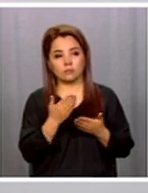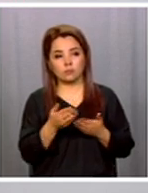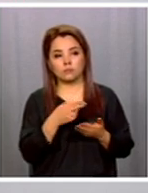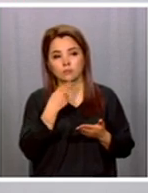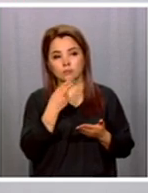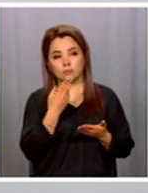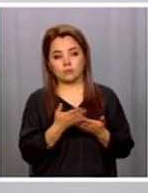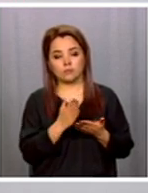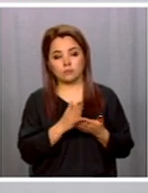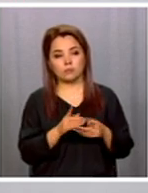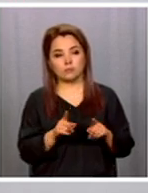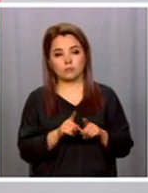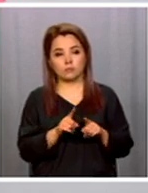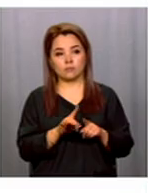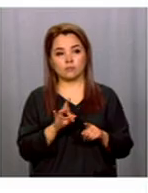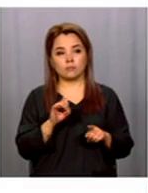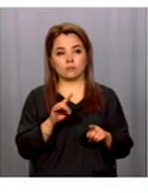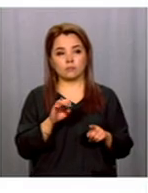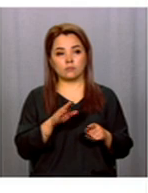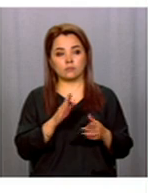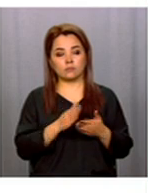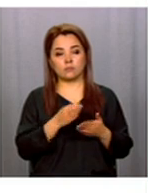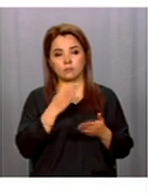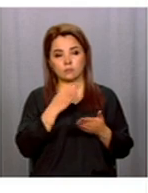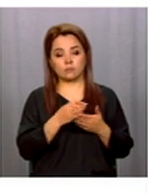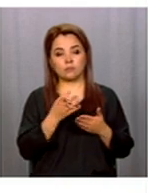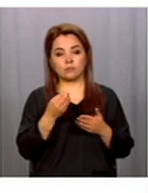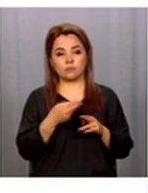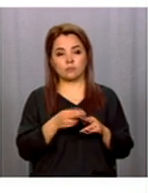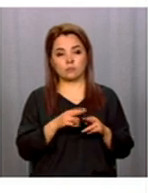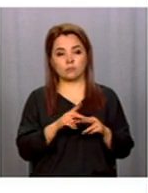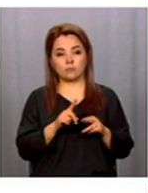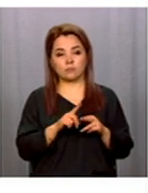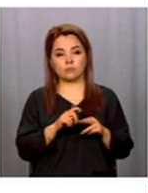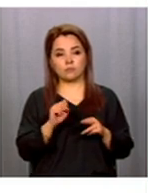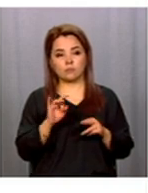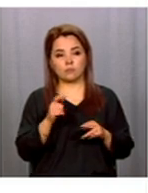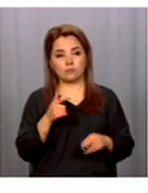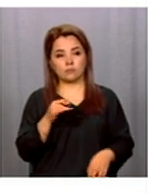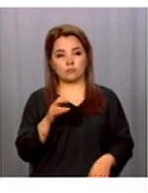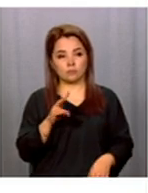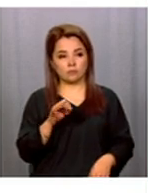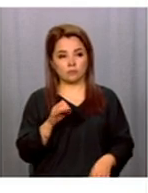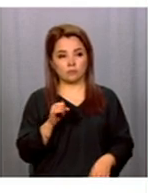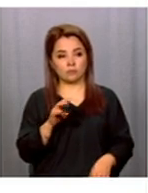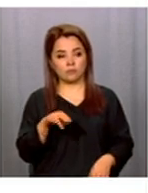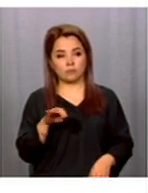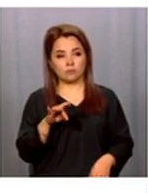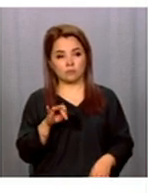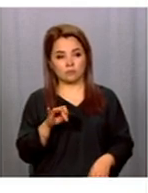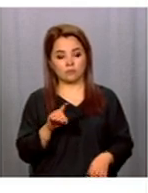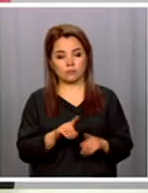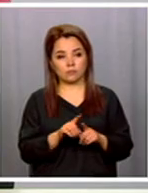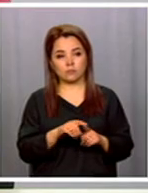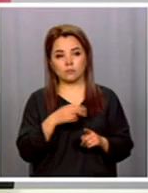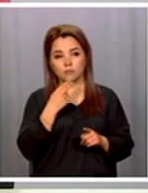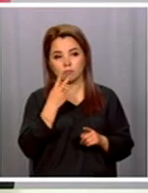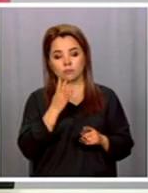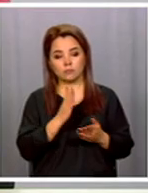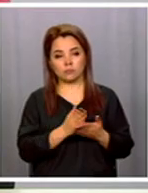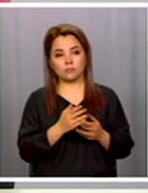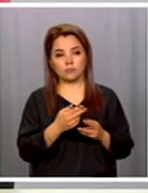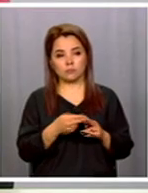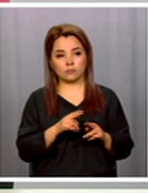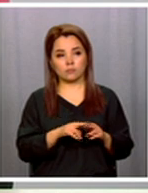көріп отырғандарыңызда ризоидтары бар, және мына жерден архегониді және антеридиді көруге болады. Сонымен